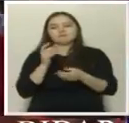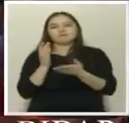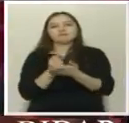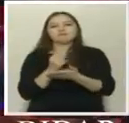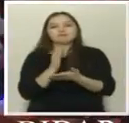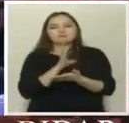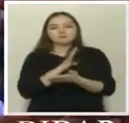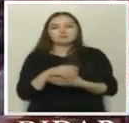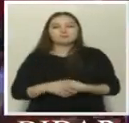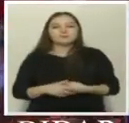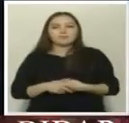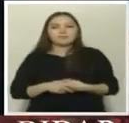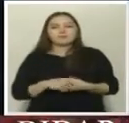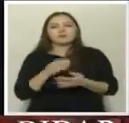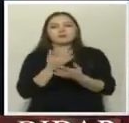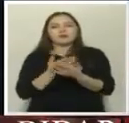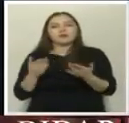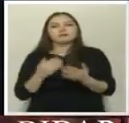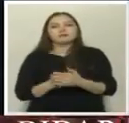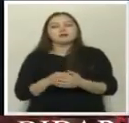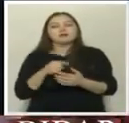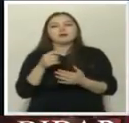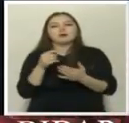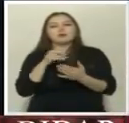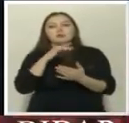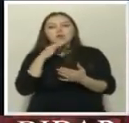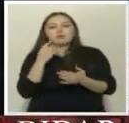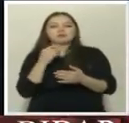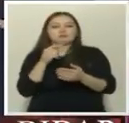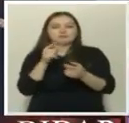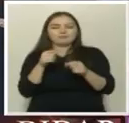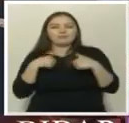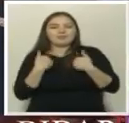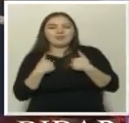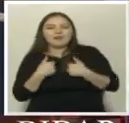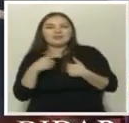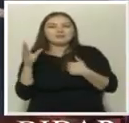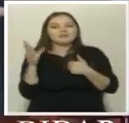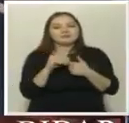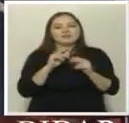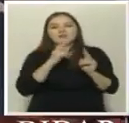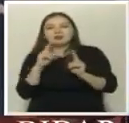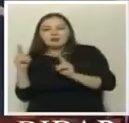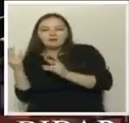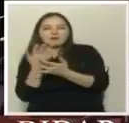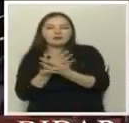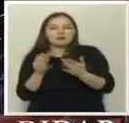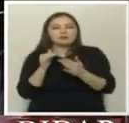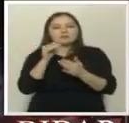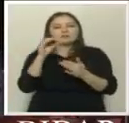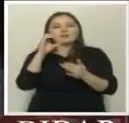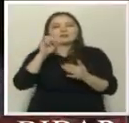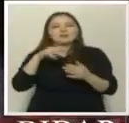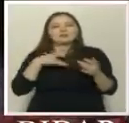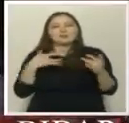евгея заступавшегося за свой народ воплотился на сцене силами огромного количества творческих людей спектакль Как отметили зрители